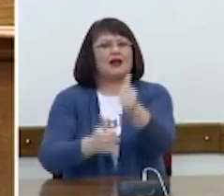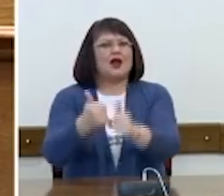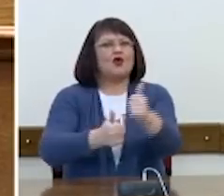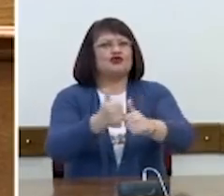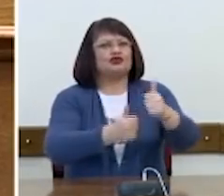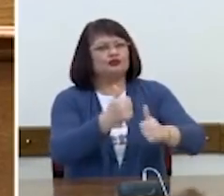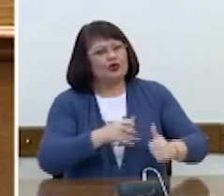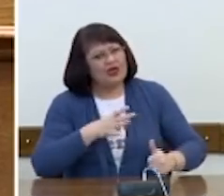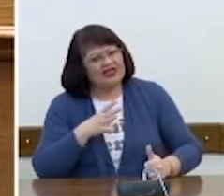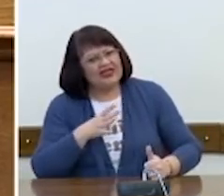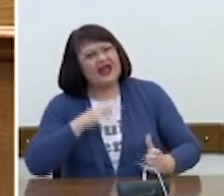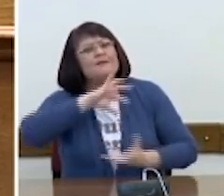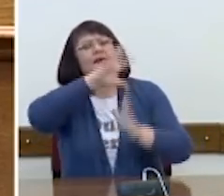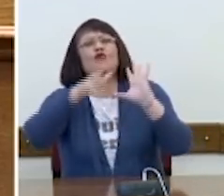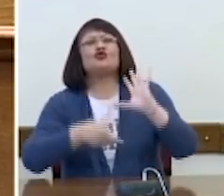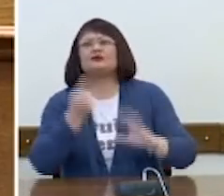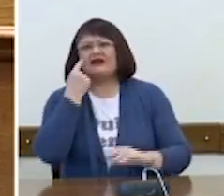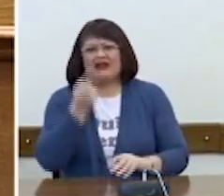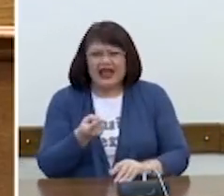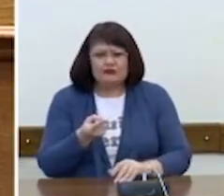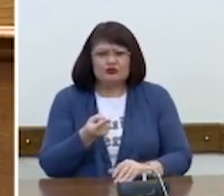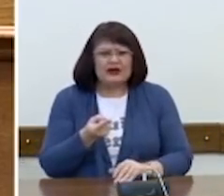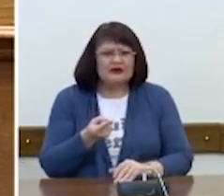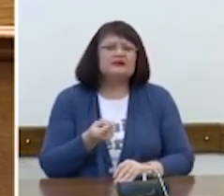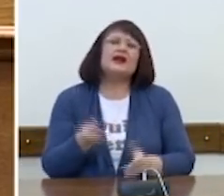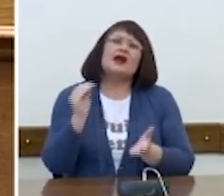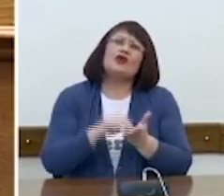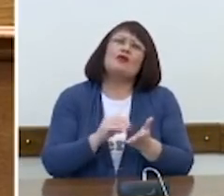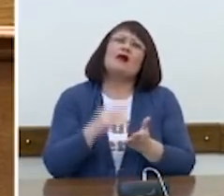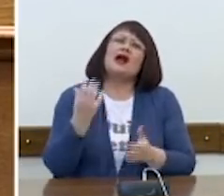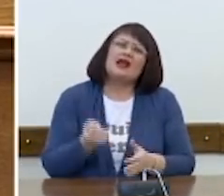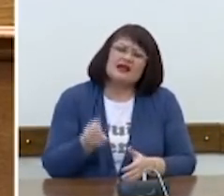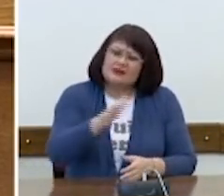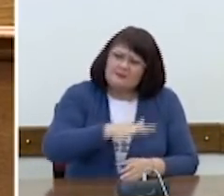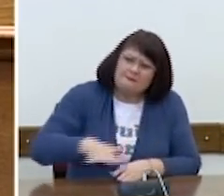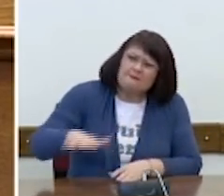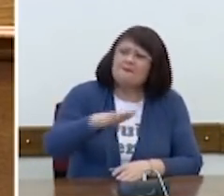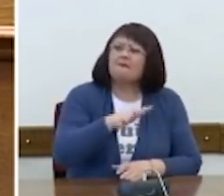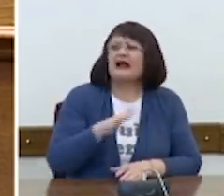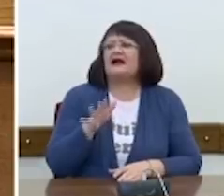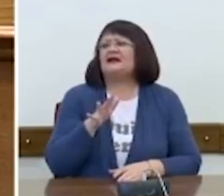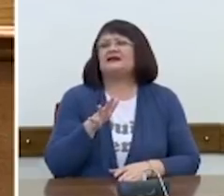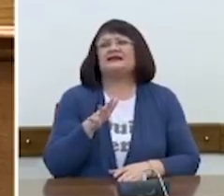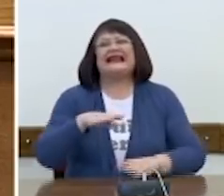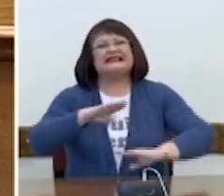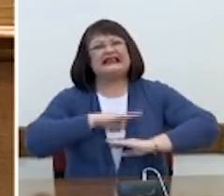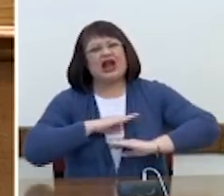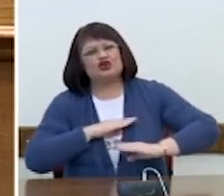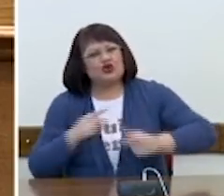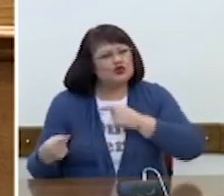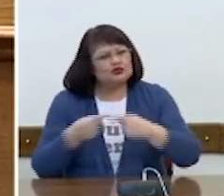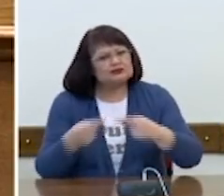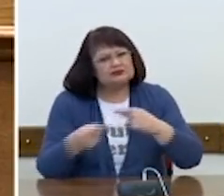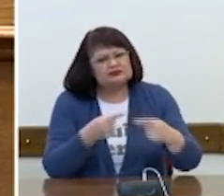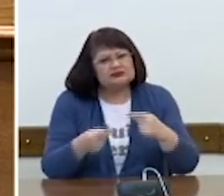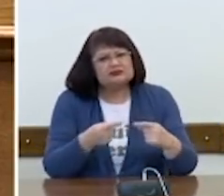σε παγκόσμιο πλέον επίπεδο και που συνοδεύονται πάντα και παντού και με στρατιωτικές αντιπαραθέσεις που τις πληρώνουν